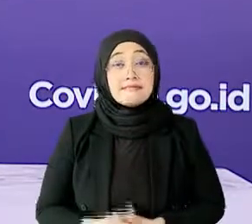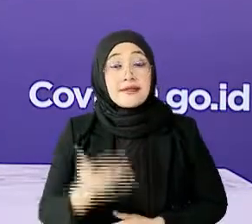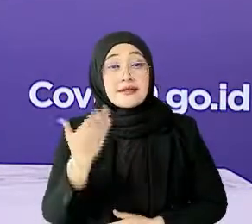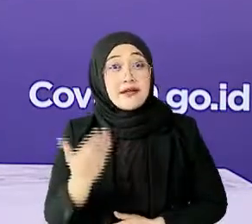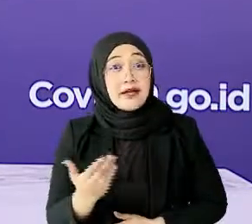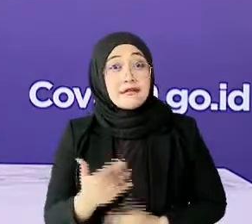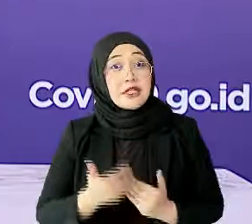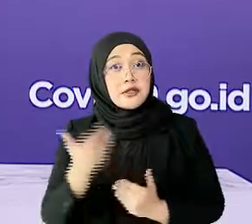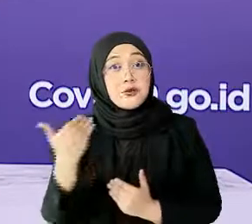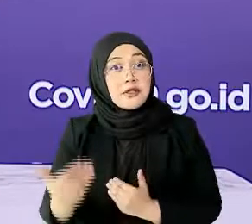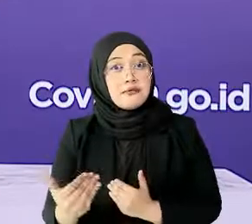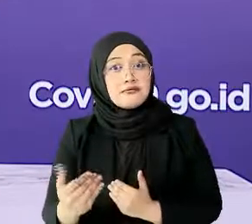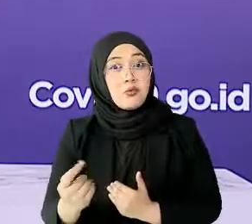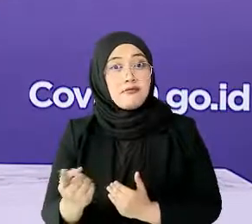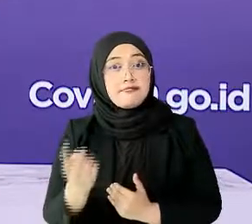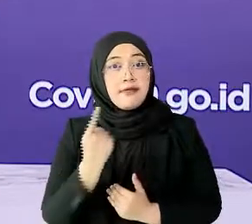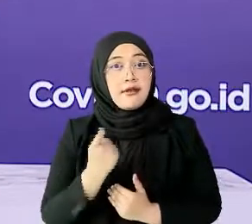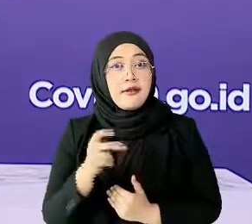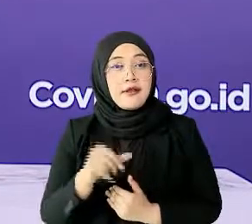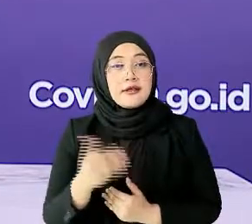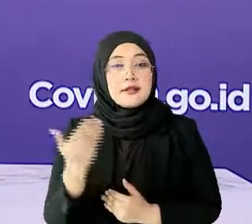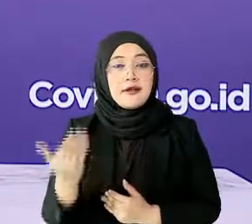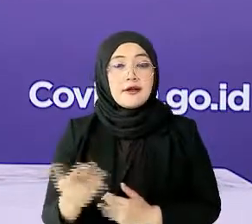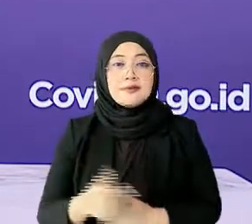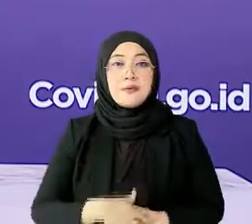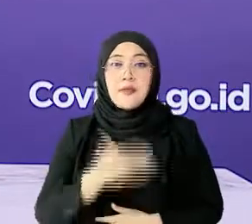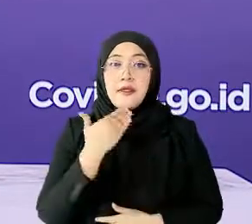Hai silakan selanjutnya kalau ada pertanyaan